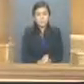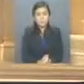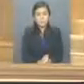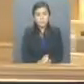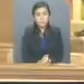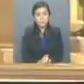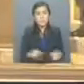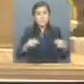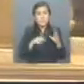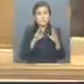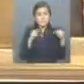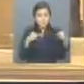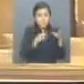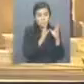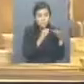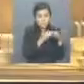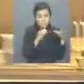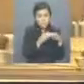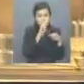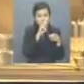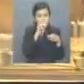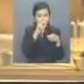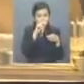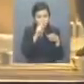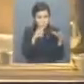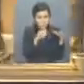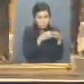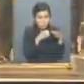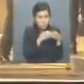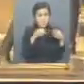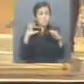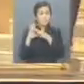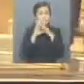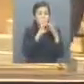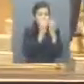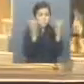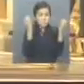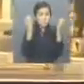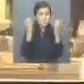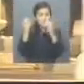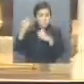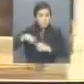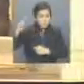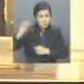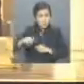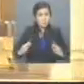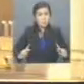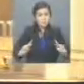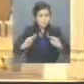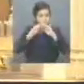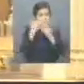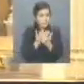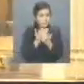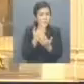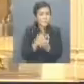เล็กเพื่อรับทราบผลการวินิจฉัยของศาลรัฐธรรมนูญว่าด้วยพระราชกำหนดให้อำนาจกระทรวงการคลังกู้เงินเพื่อวางระบ